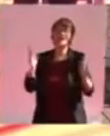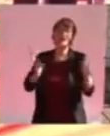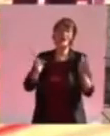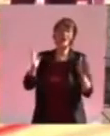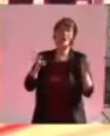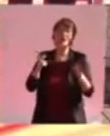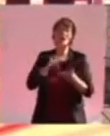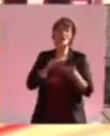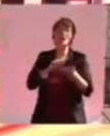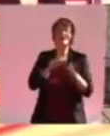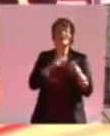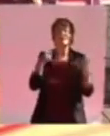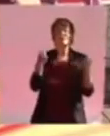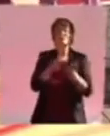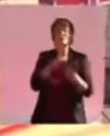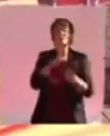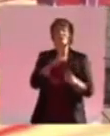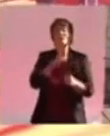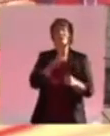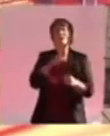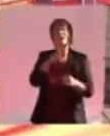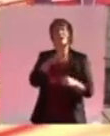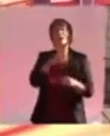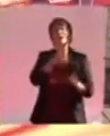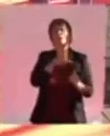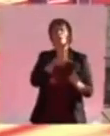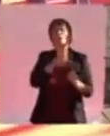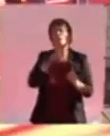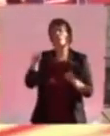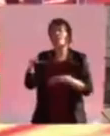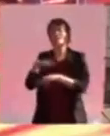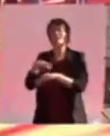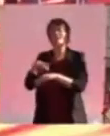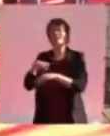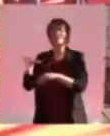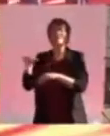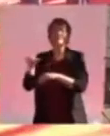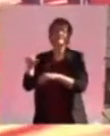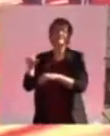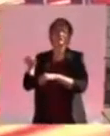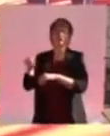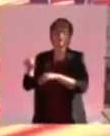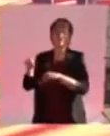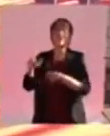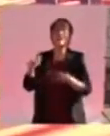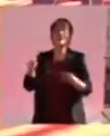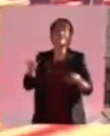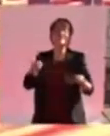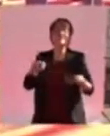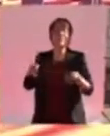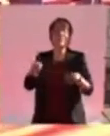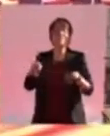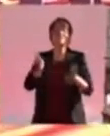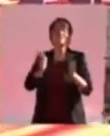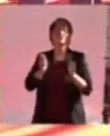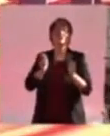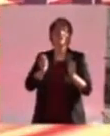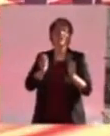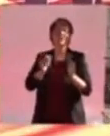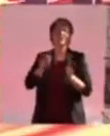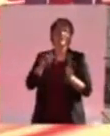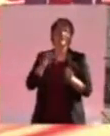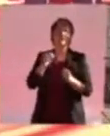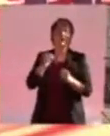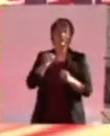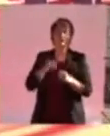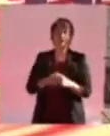maurizio landini e il ministro roberto speranza moderato dal giornalista riccardo iacona ci siamo quasi